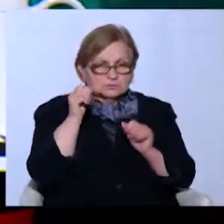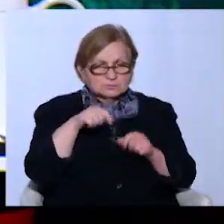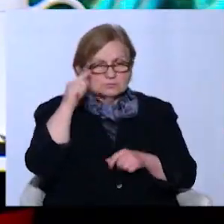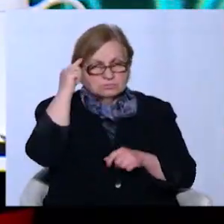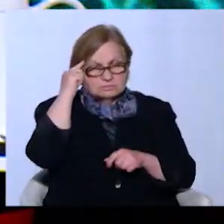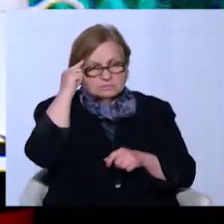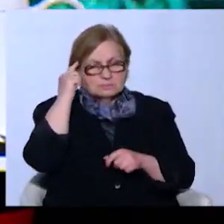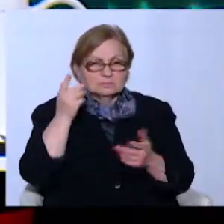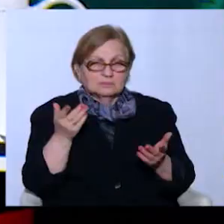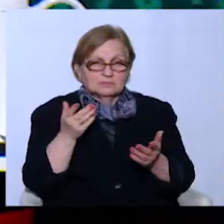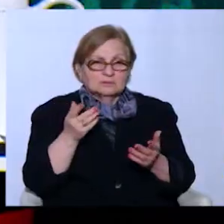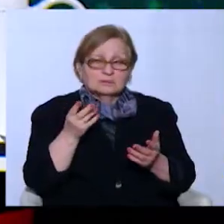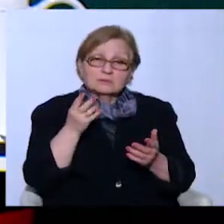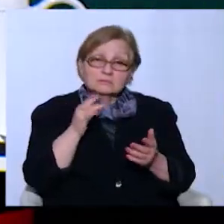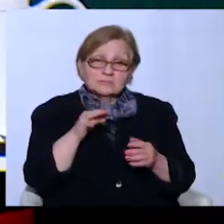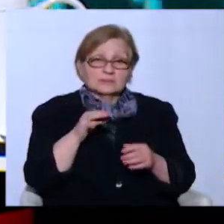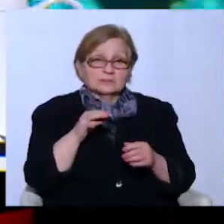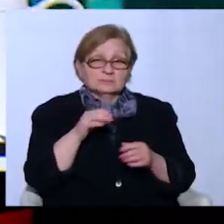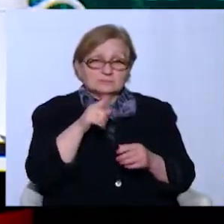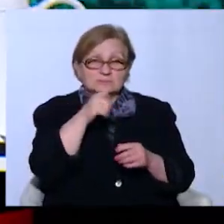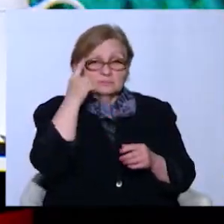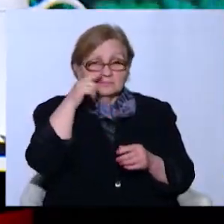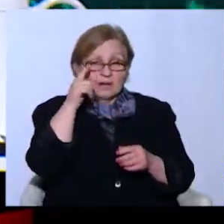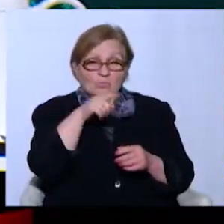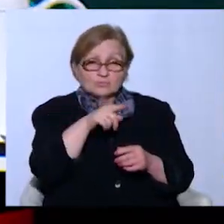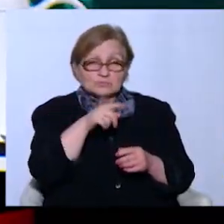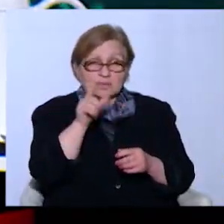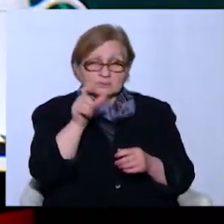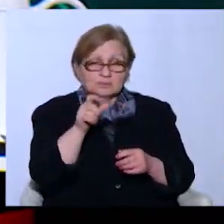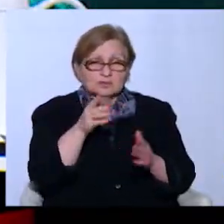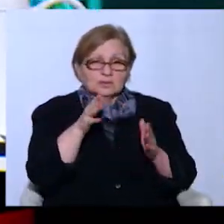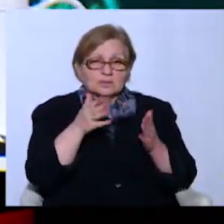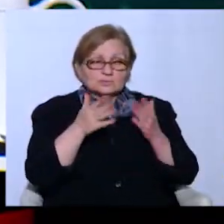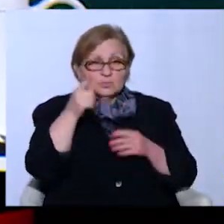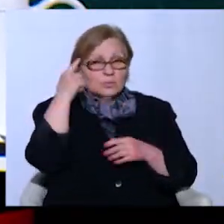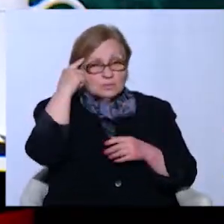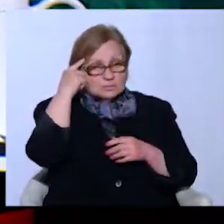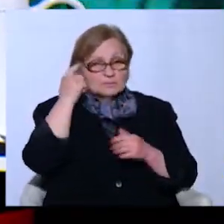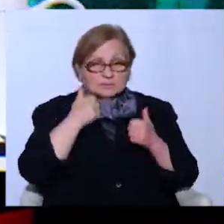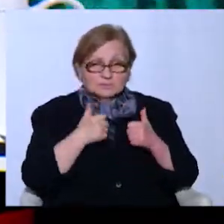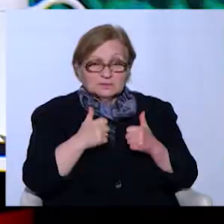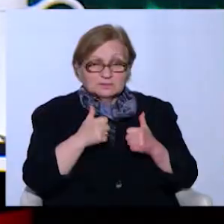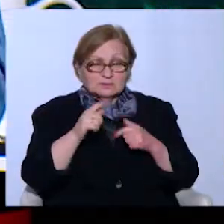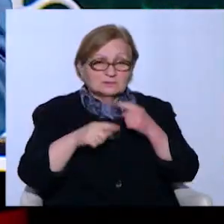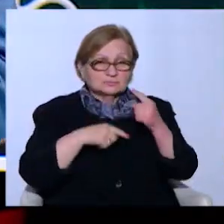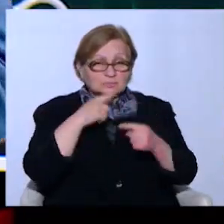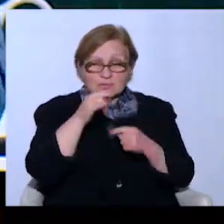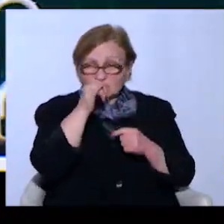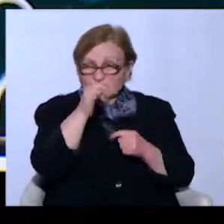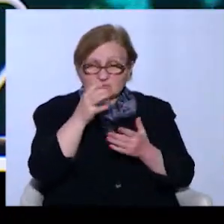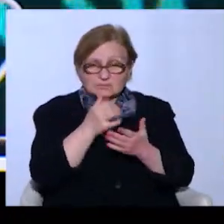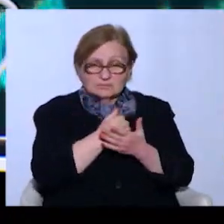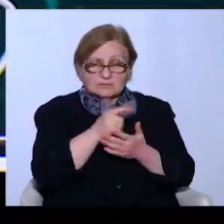მაგრამ არის ისეთი ამოცანა, რომ დამერწმუნეთ, თუ იფიქრებთ ამ ამოცანაზე და შემდეგ კიდეც რომ ვერ ამოხსნათ,